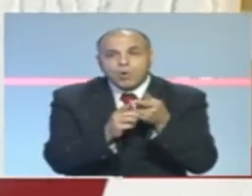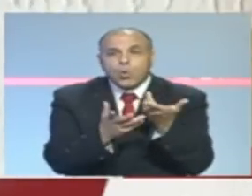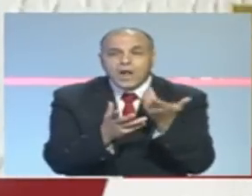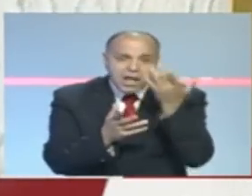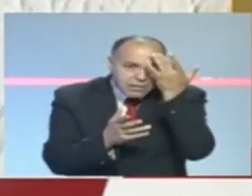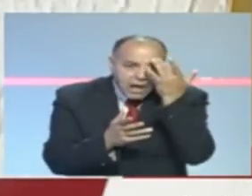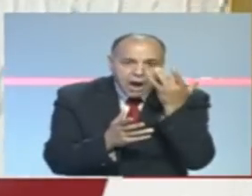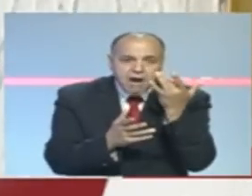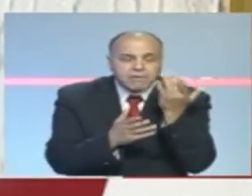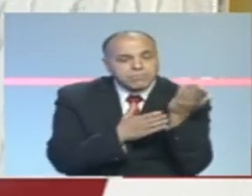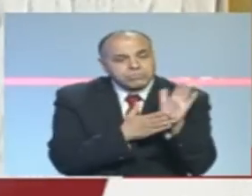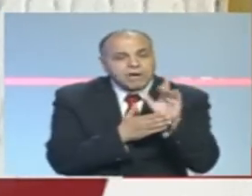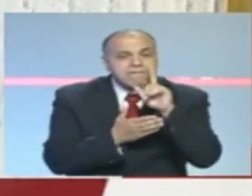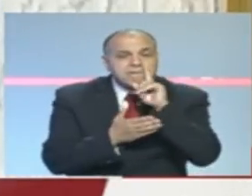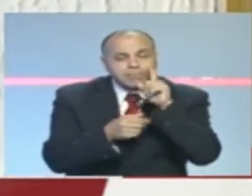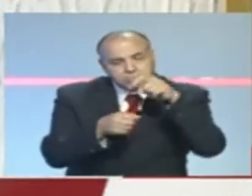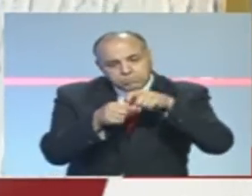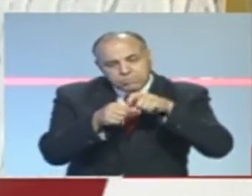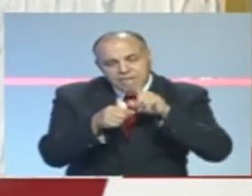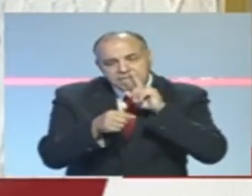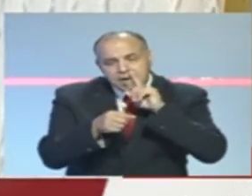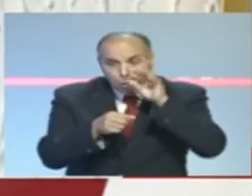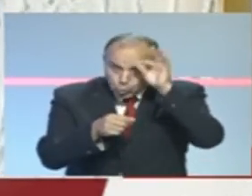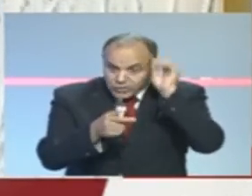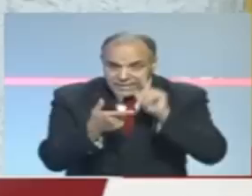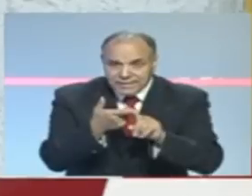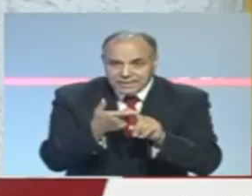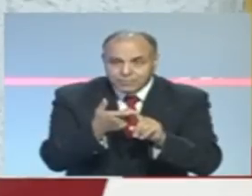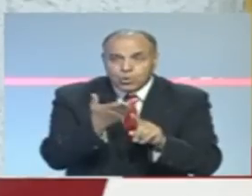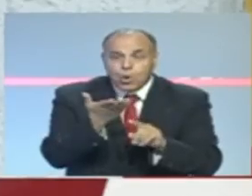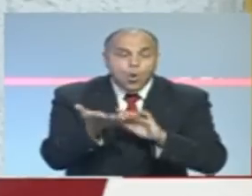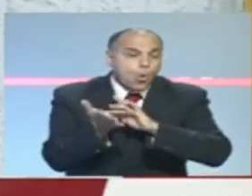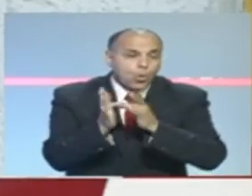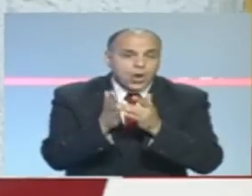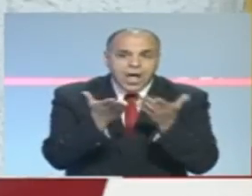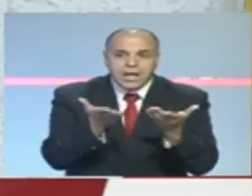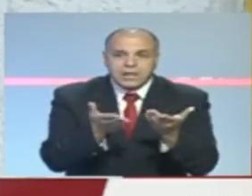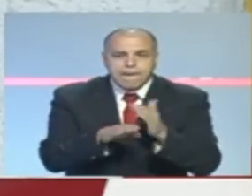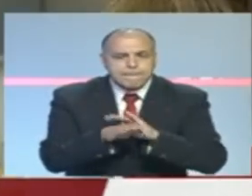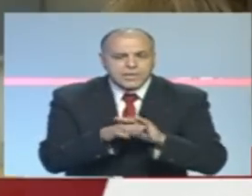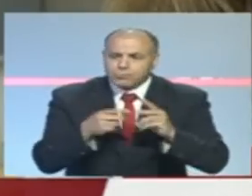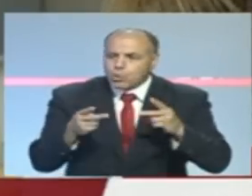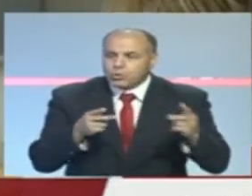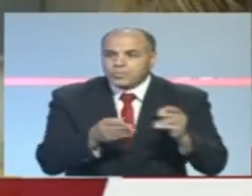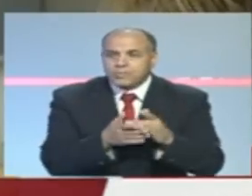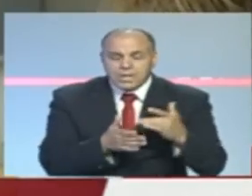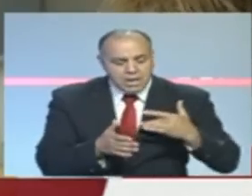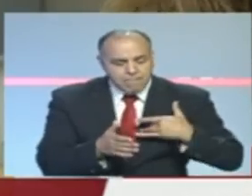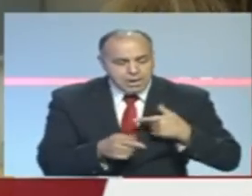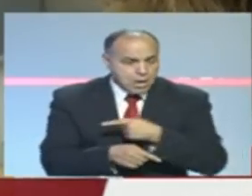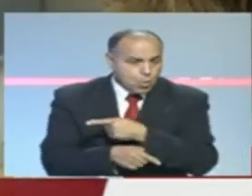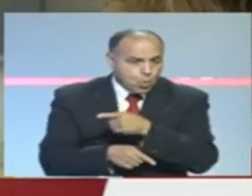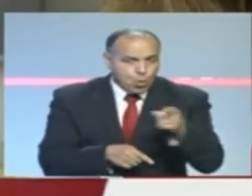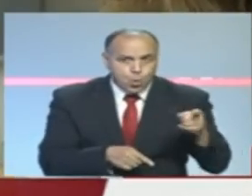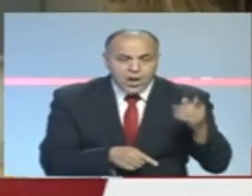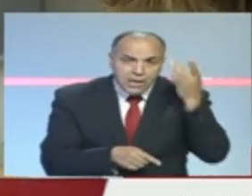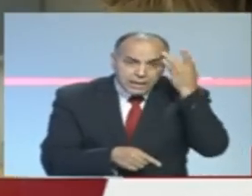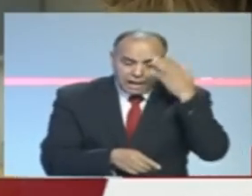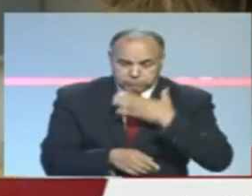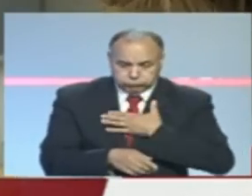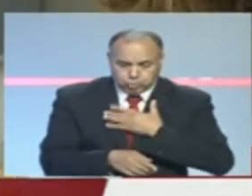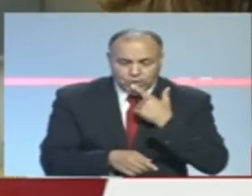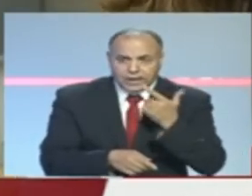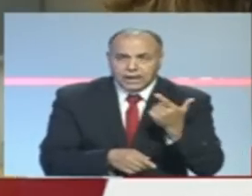ثقافه الاعتراف باسهامات النساء التونسيات كل نحسب مجالها ايمانا منا بدور الثقافه